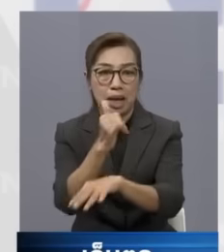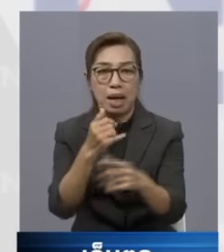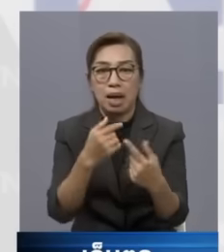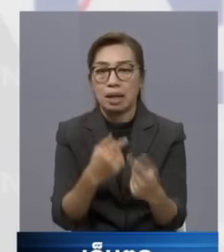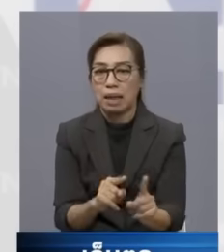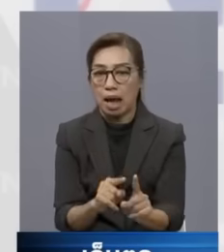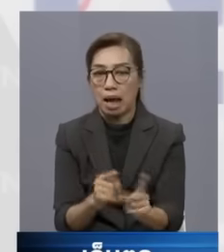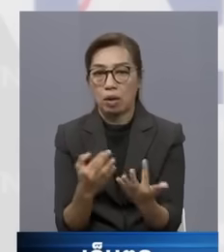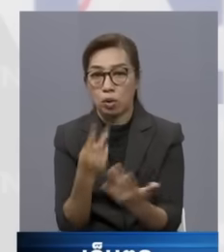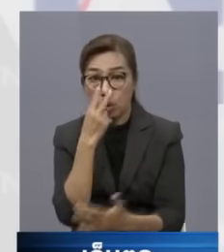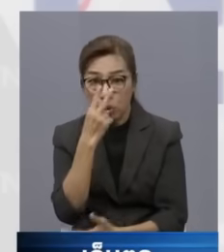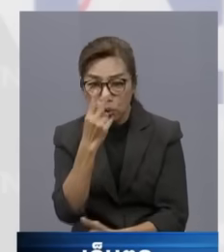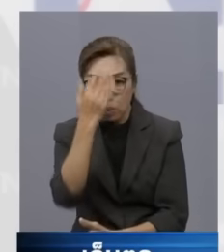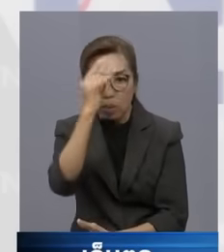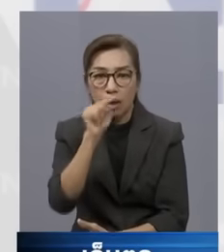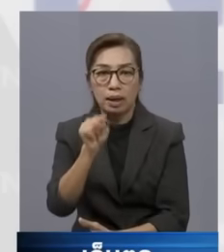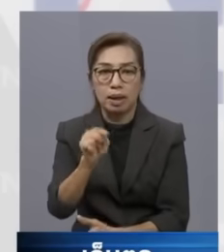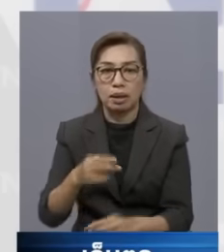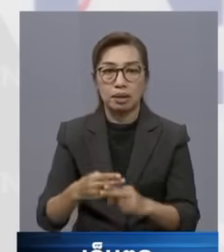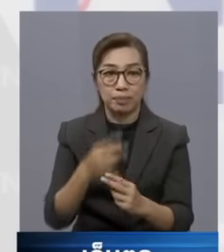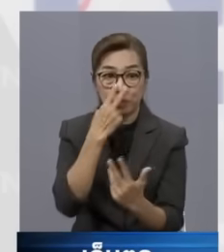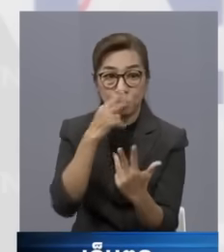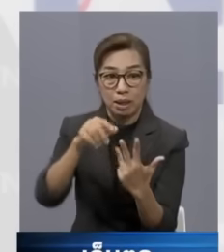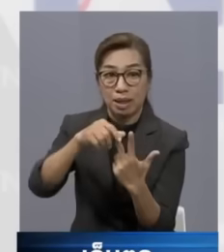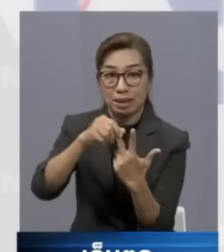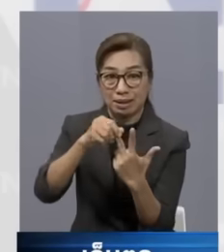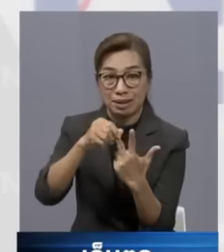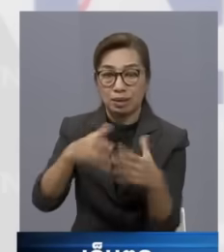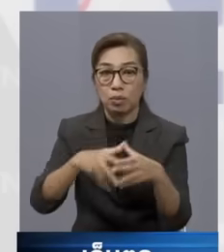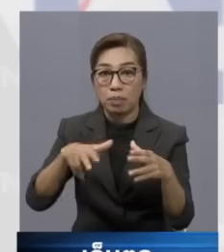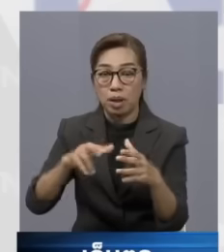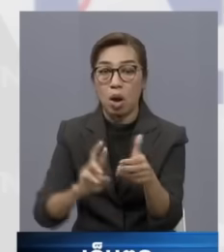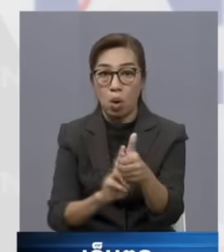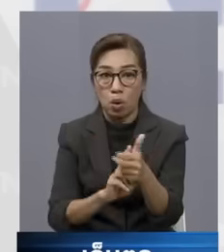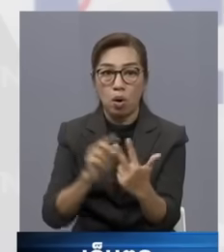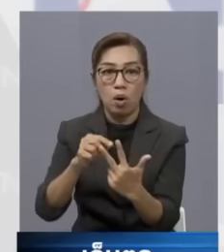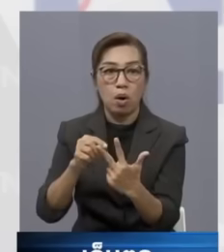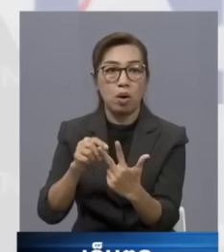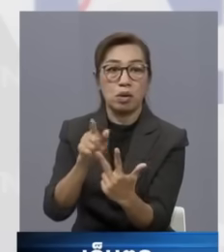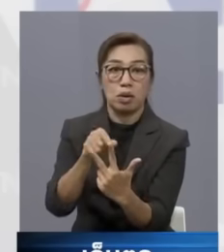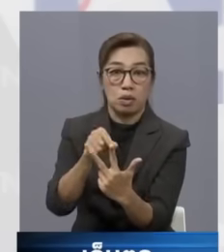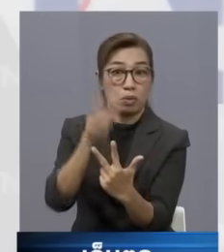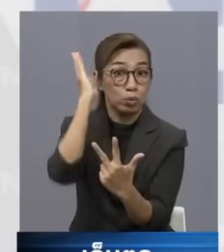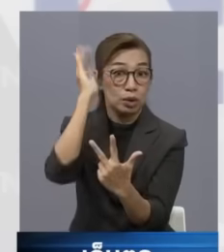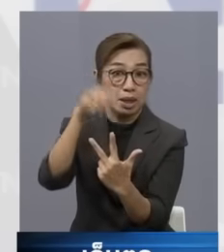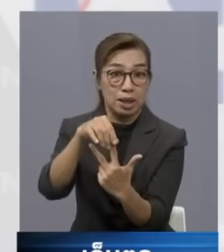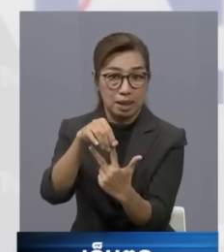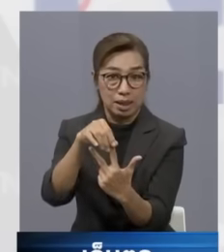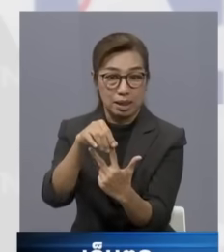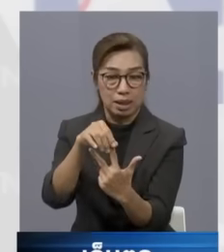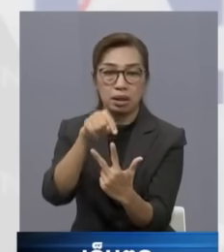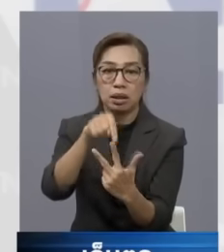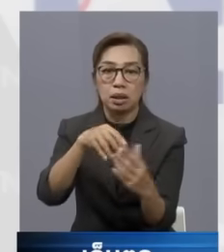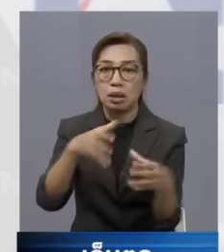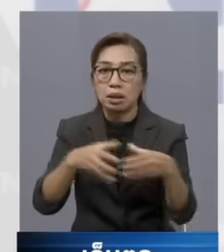ที่จะต้องรอลุ้นกันอยู่นะครับก็คือคุณจุลพันธ์อมรวิวัฒน์รองหัวหน้าพรรคคุณปานปรีย์เนี่ยนะครับที่ปรึกษา